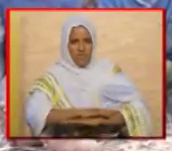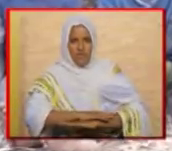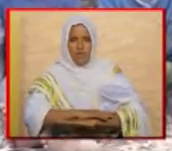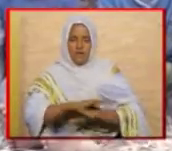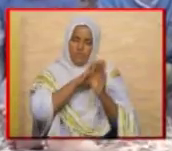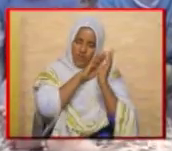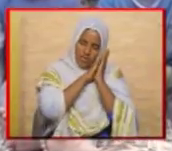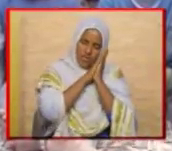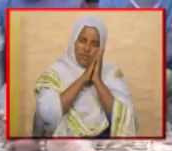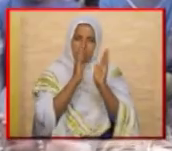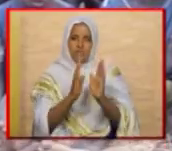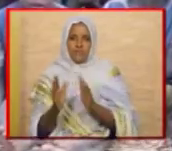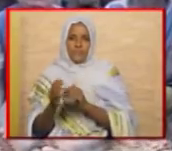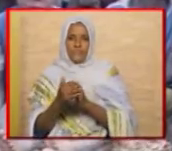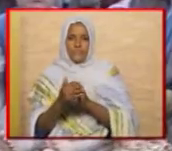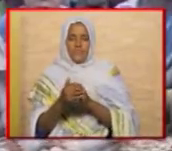ማደሪያ በጅቼ